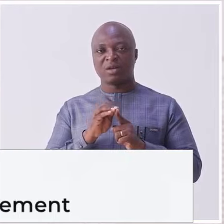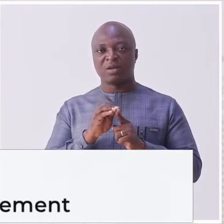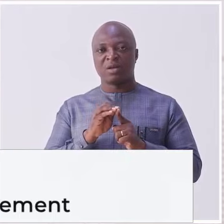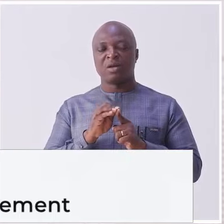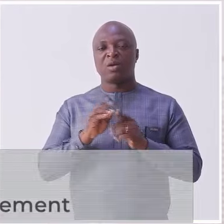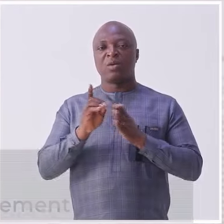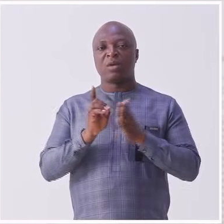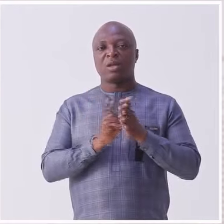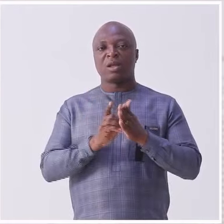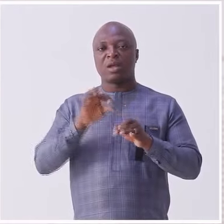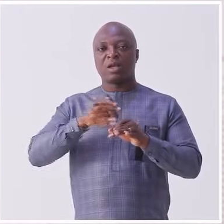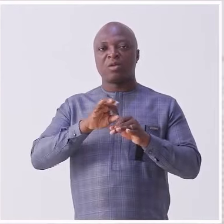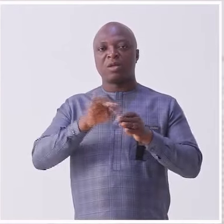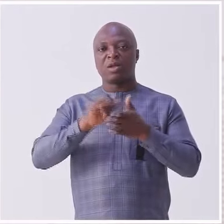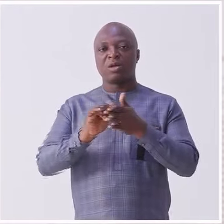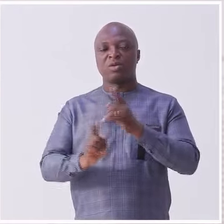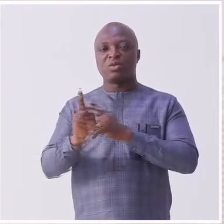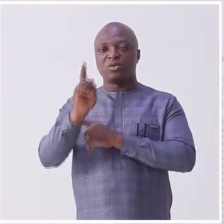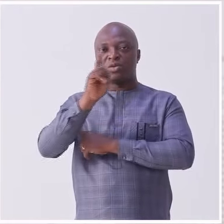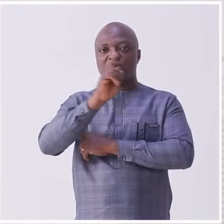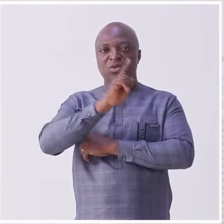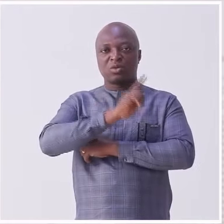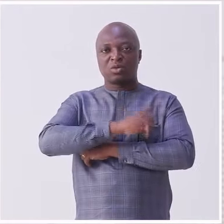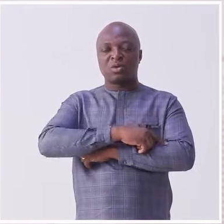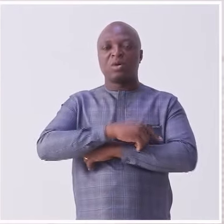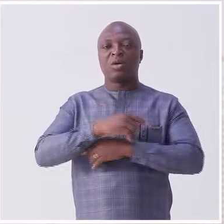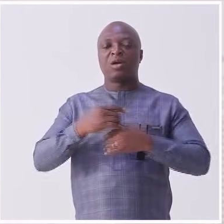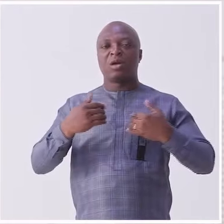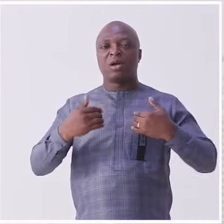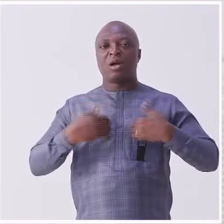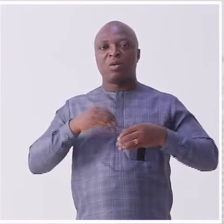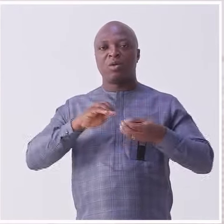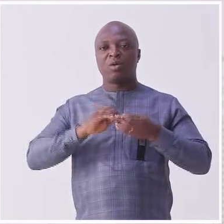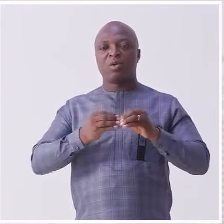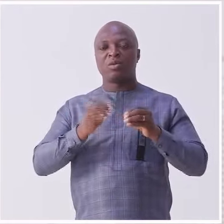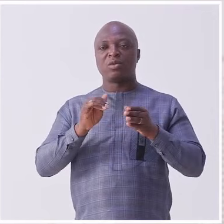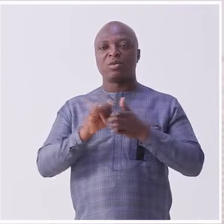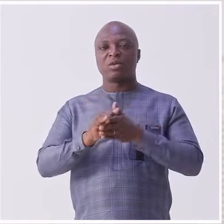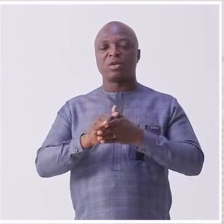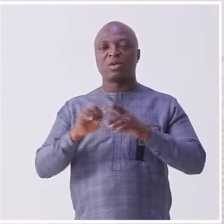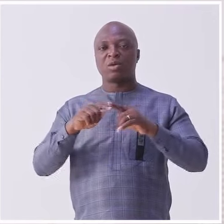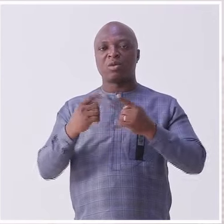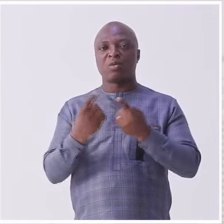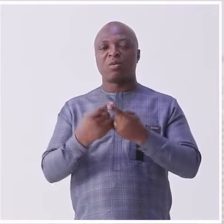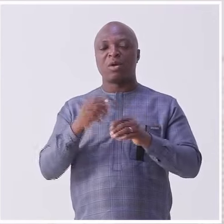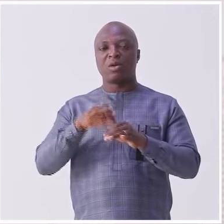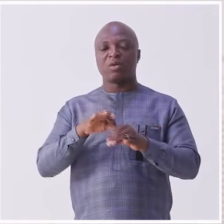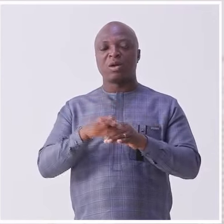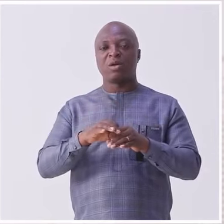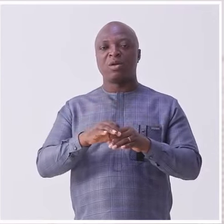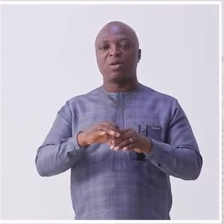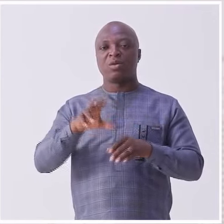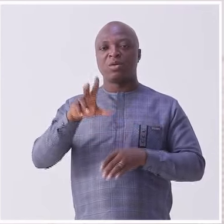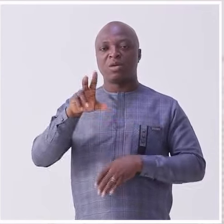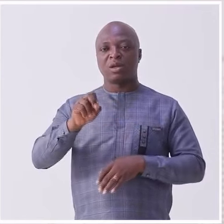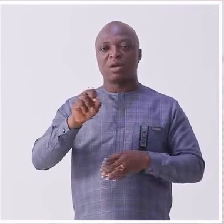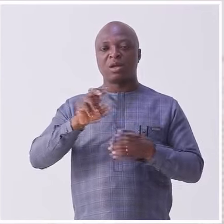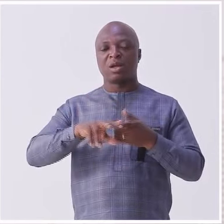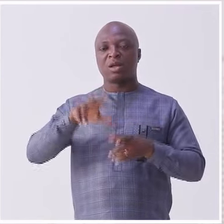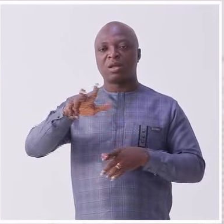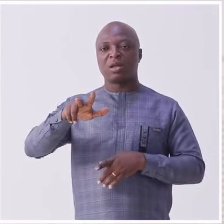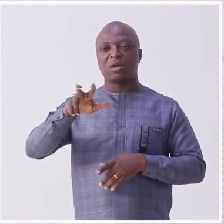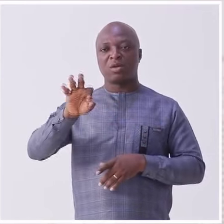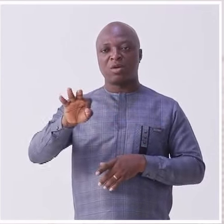le décret adopté ce jour porte le nombre des circonscriptions électorales de 30 à